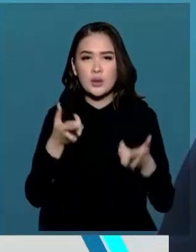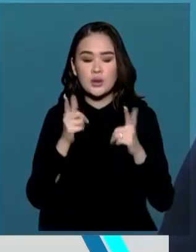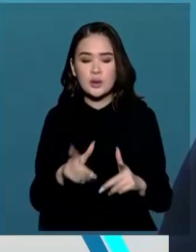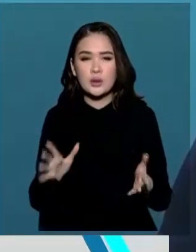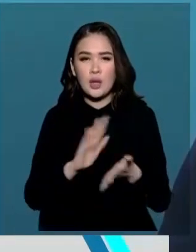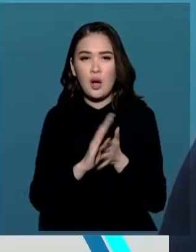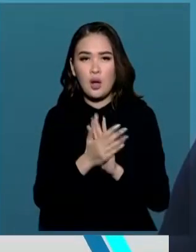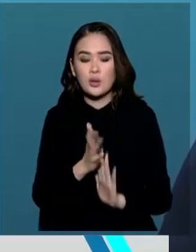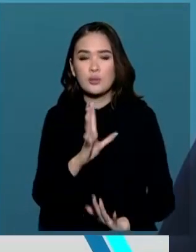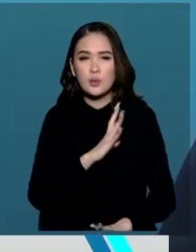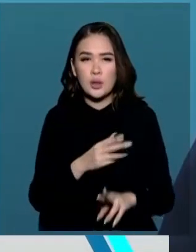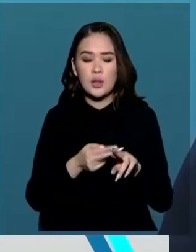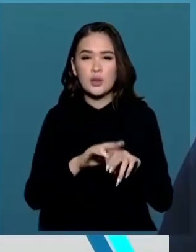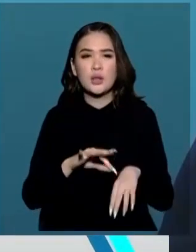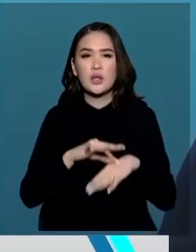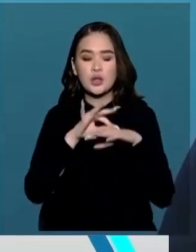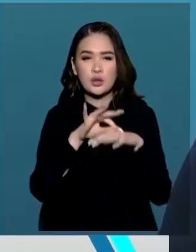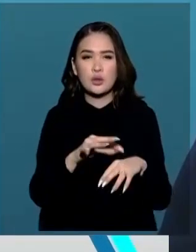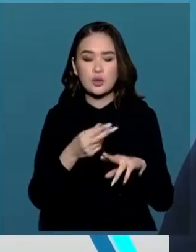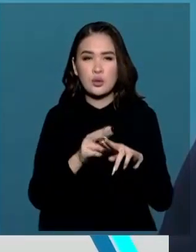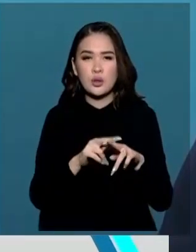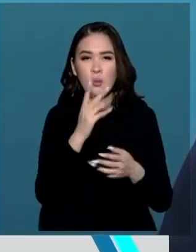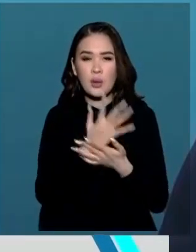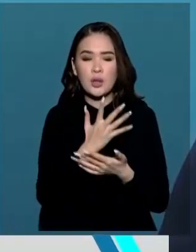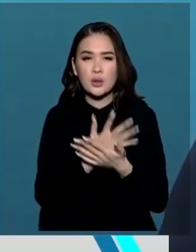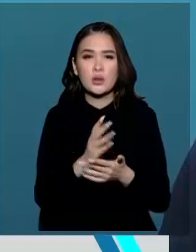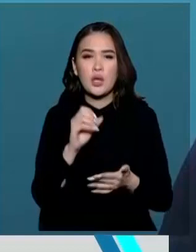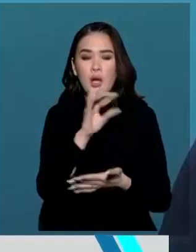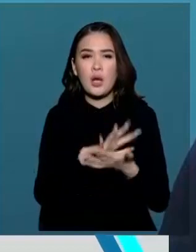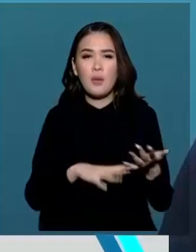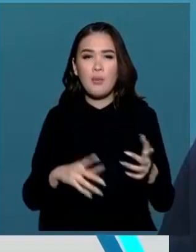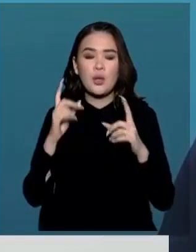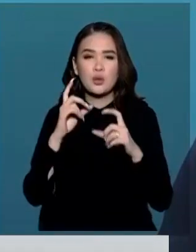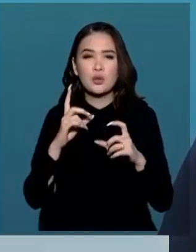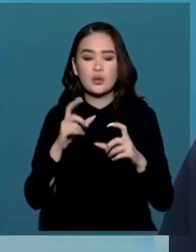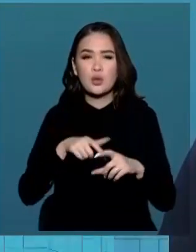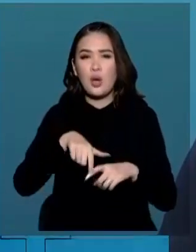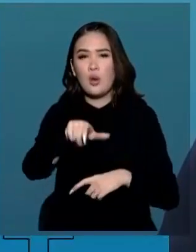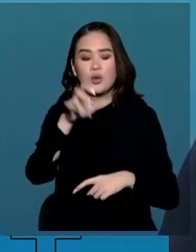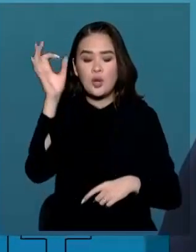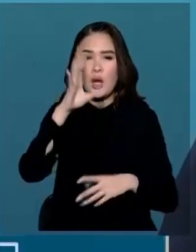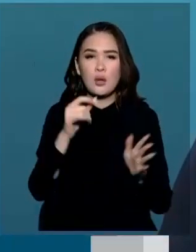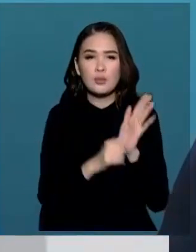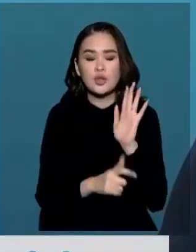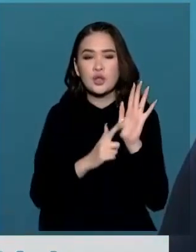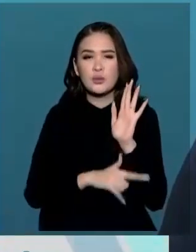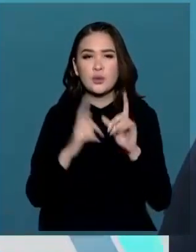келдік. Көмір жеткізу енді жаңағы арнайы жаңа маршруттармен жіберілетін болады. Маршрут деген жол 60-70